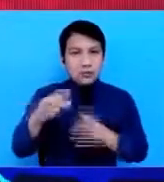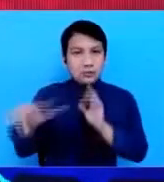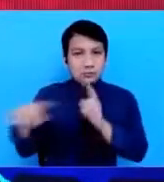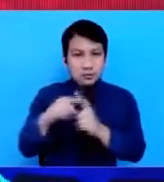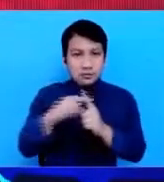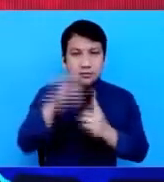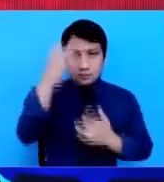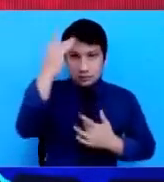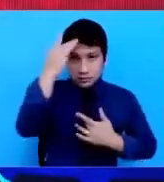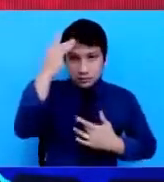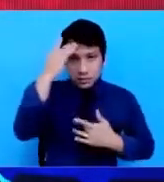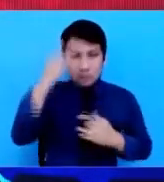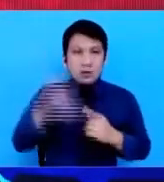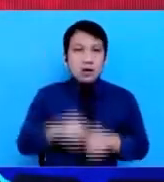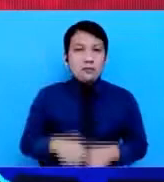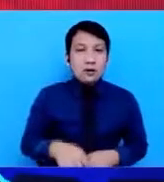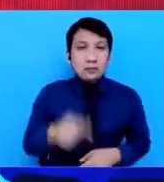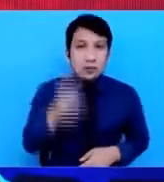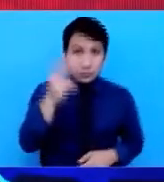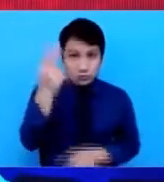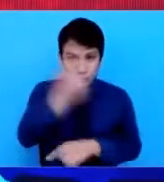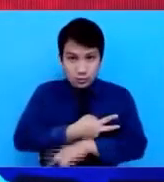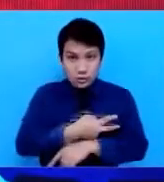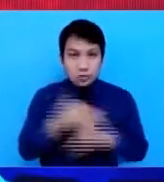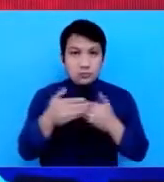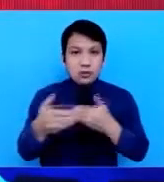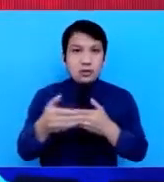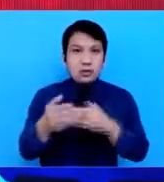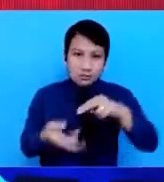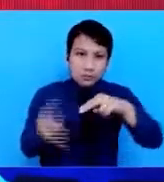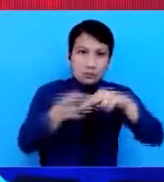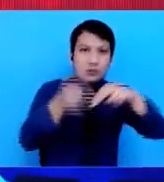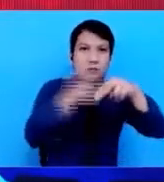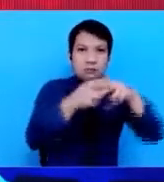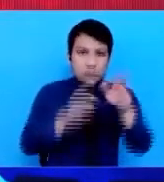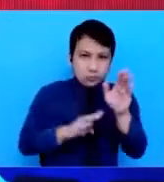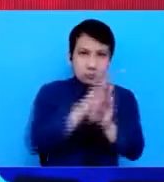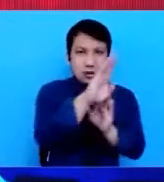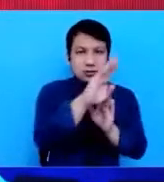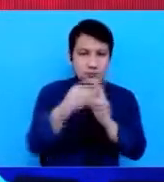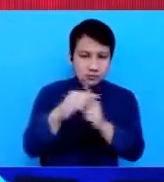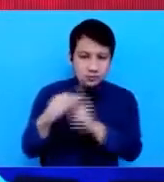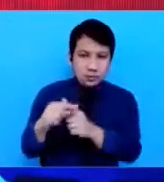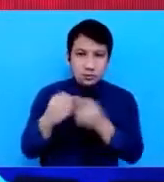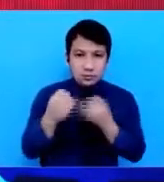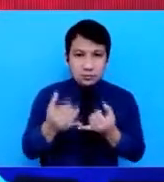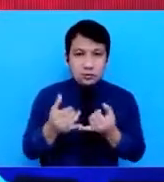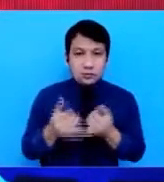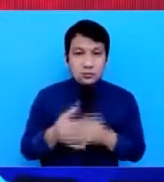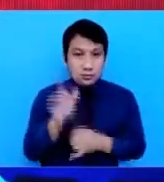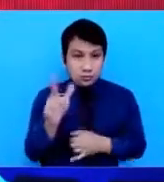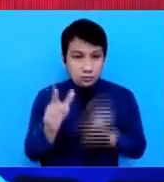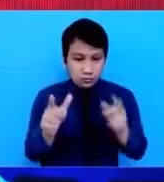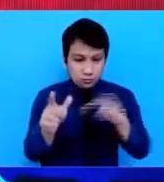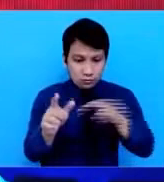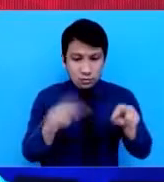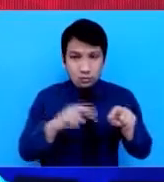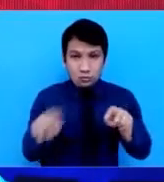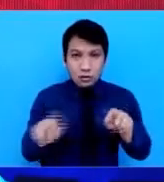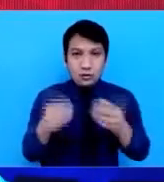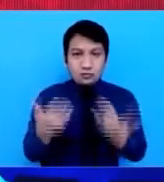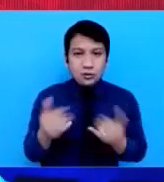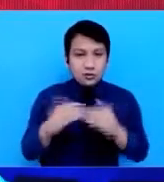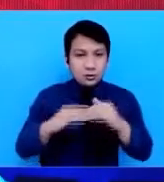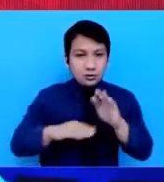nagkaka-COVID-19. Dalawang magkasunod na araw na pong dumoble ang naitalang kaso. At sa 2022, pwede pa raw umabot